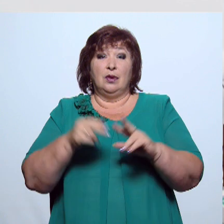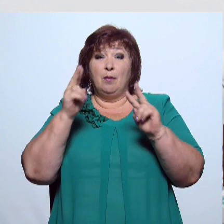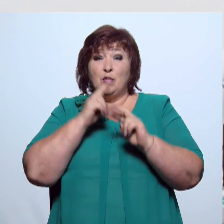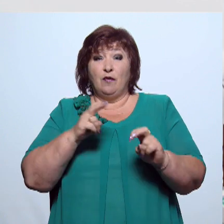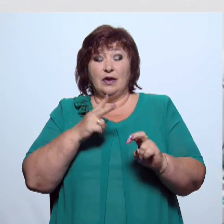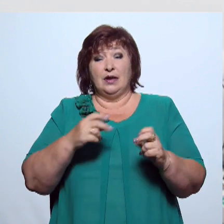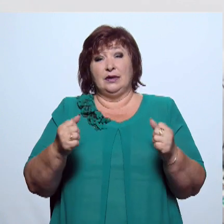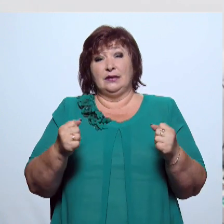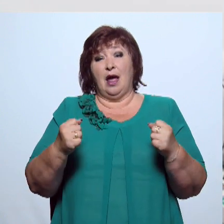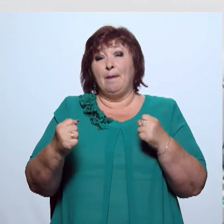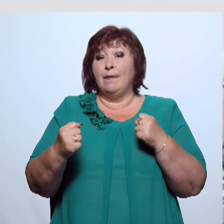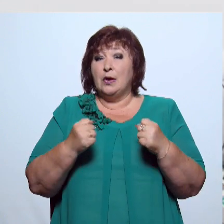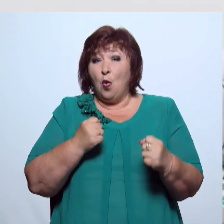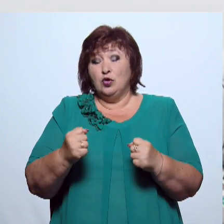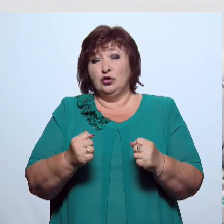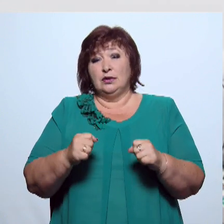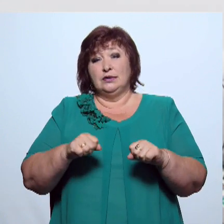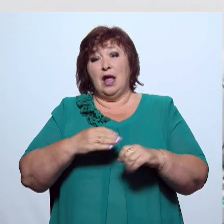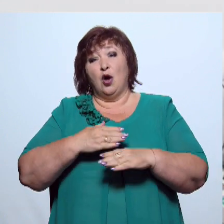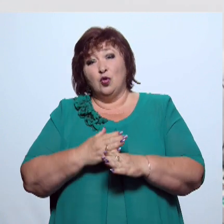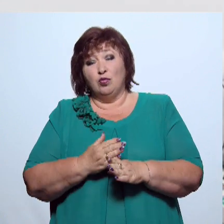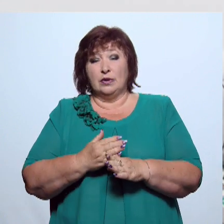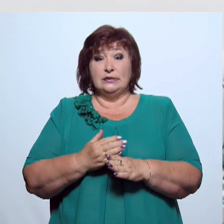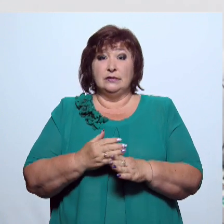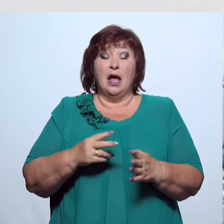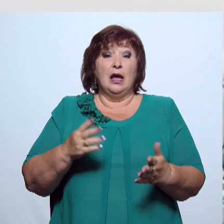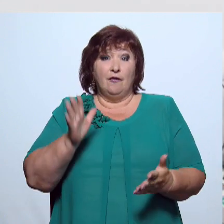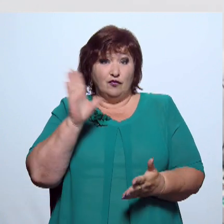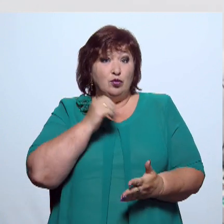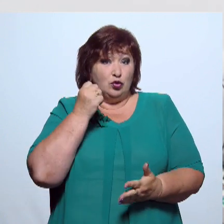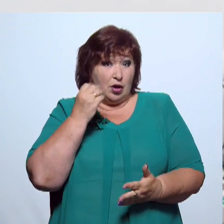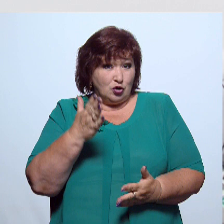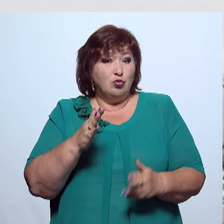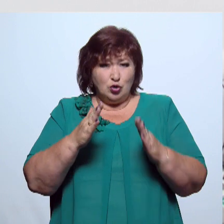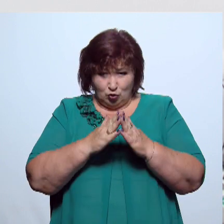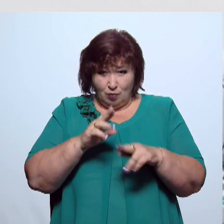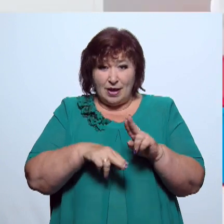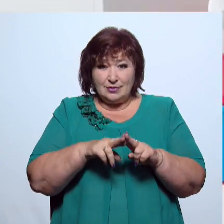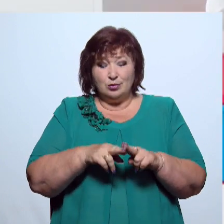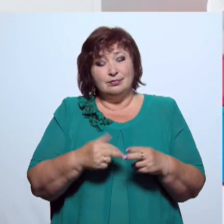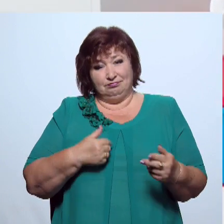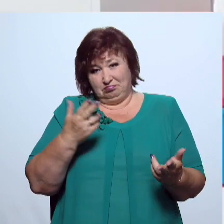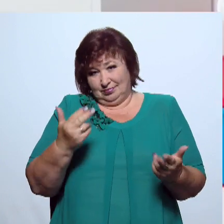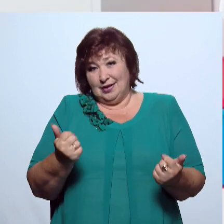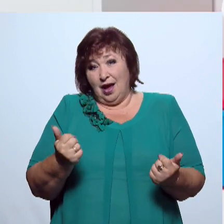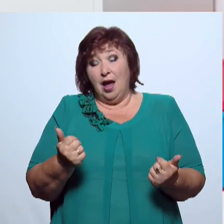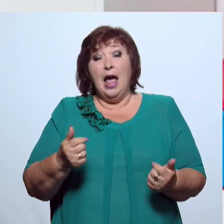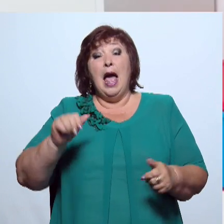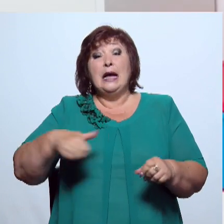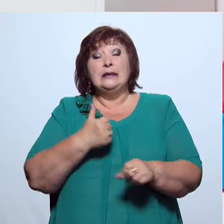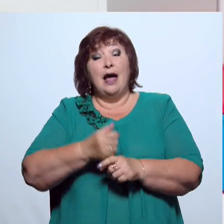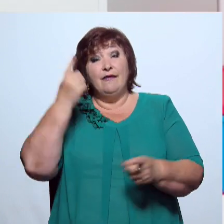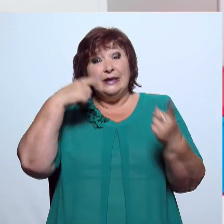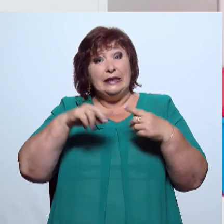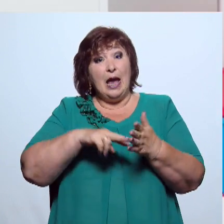проверять на прочность, на хрупкость, на стойкость. Если будет все хорошо, то даже можно дом построить из него. Ну, в идеале, да. И все же главная идея